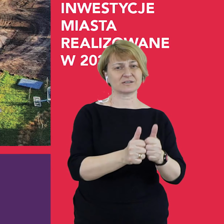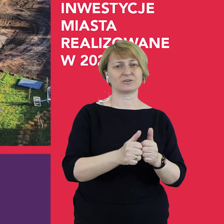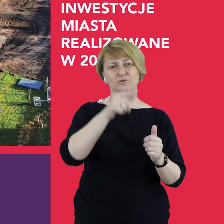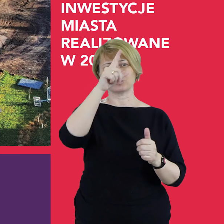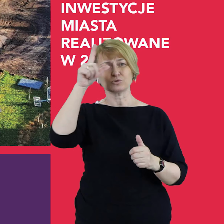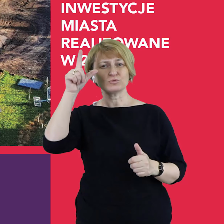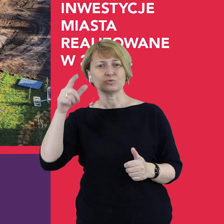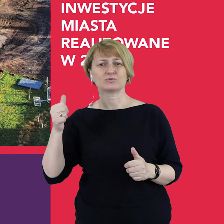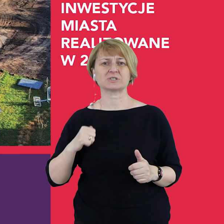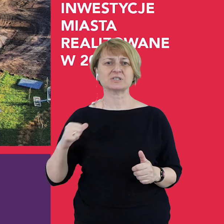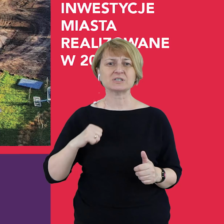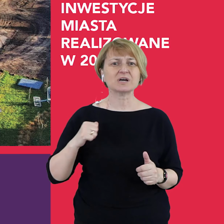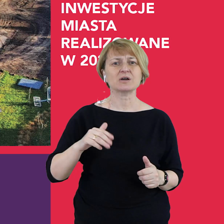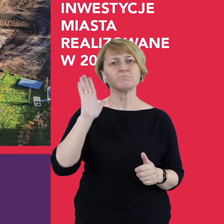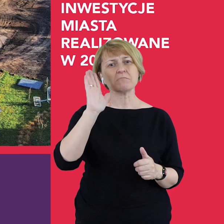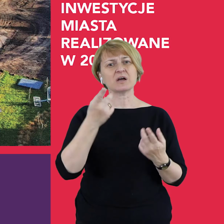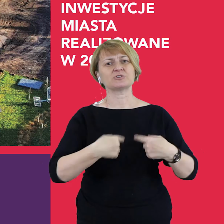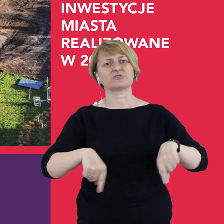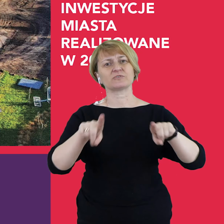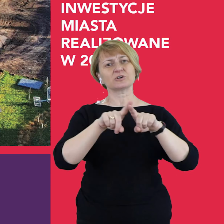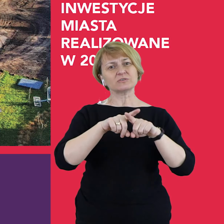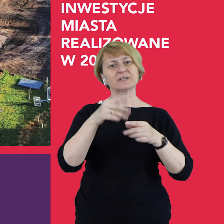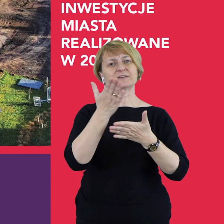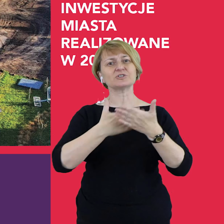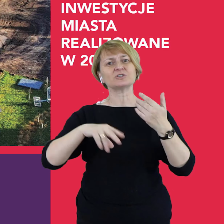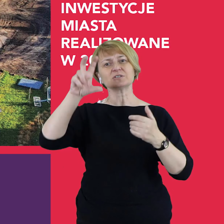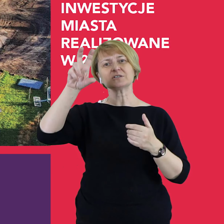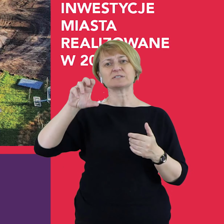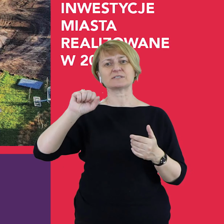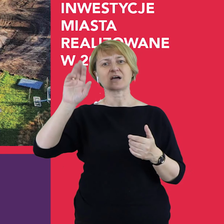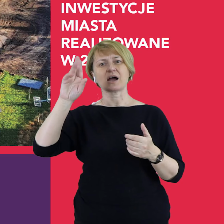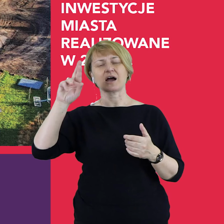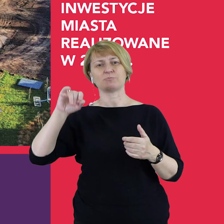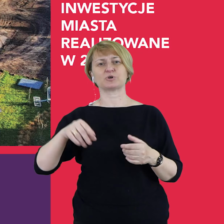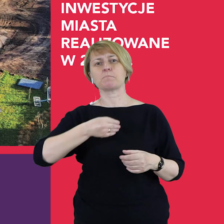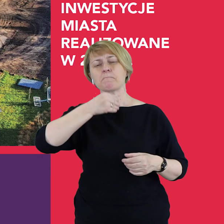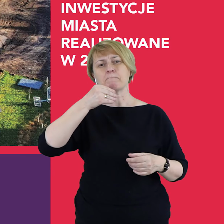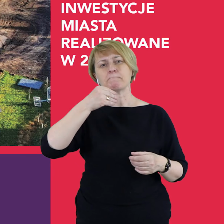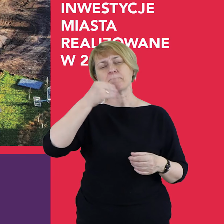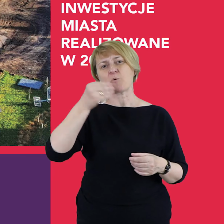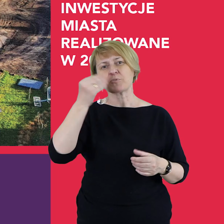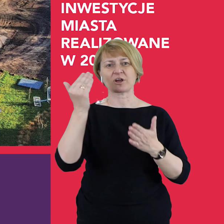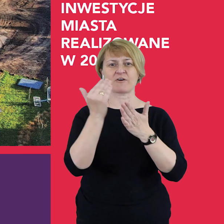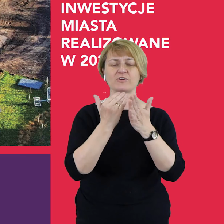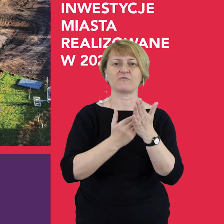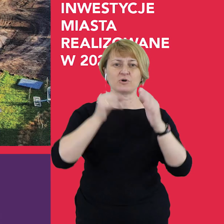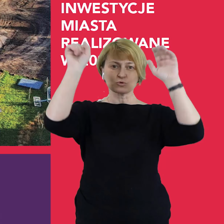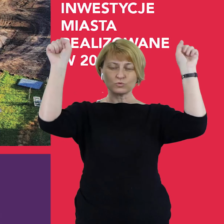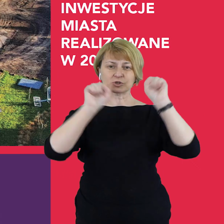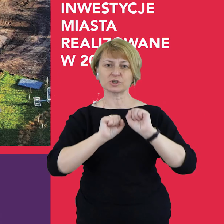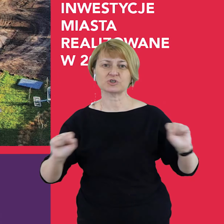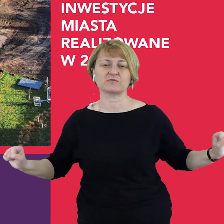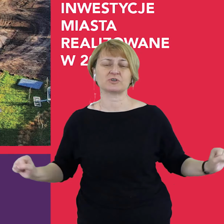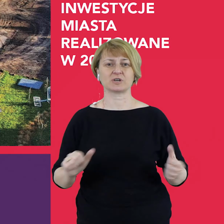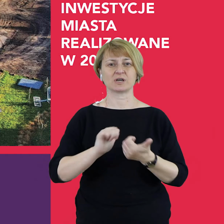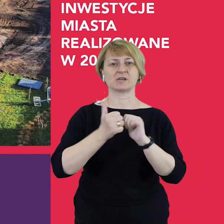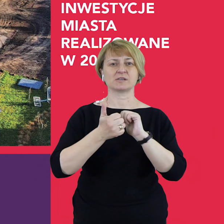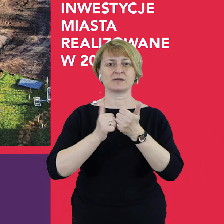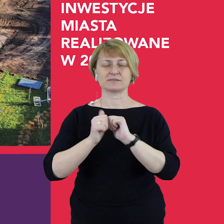Bardzo fajna inwestycja, oczekiwana od lat przez mieszkańców dzielnicy Habry. Poprawia